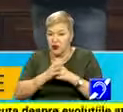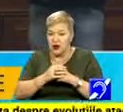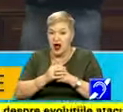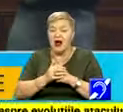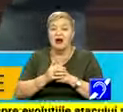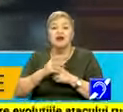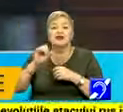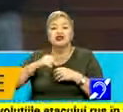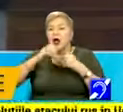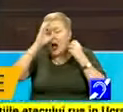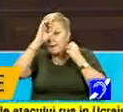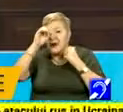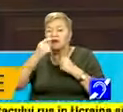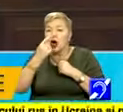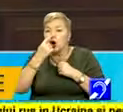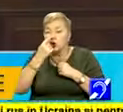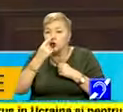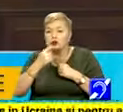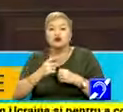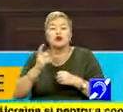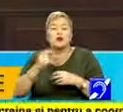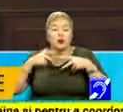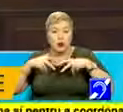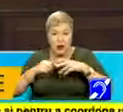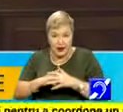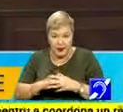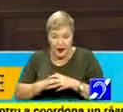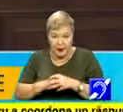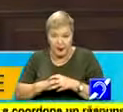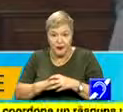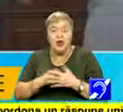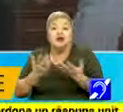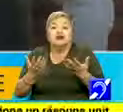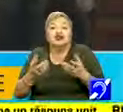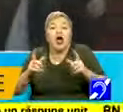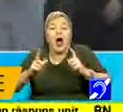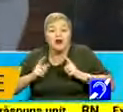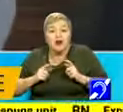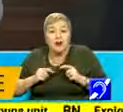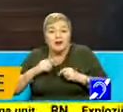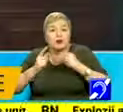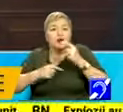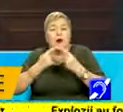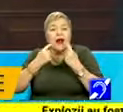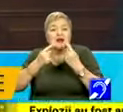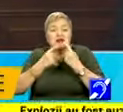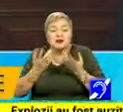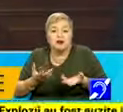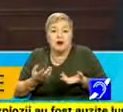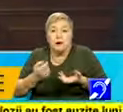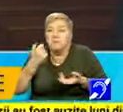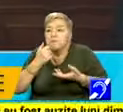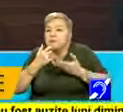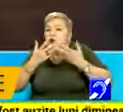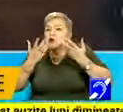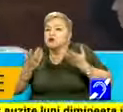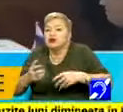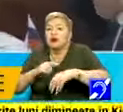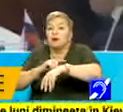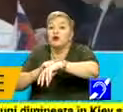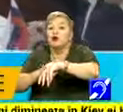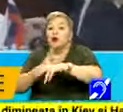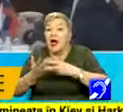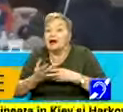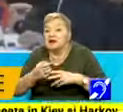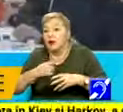și ambasadorul rus Boris Grăzlov. Ce să ne așteptăm de la aceste negocieri? În primul rând, nu știm cât va dura. E posibil